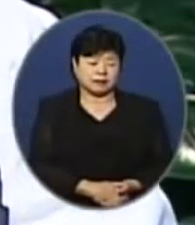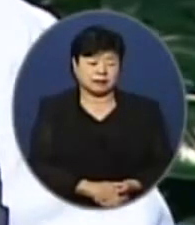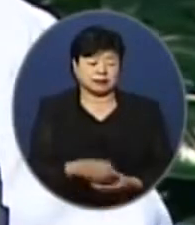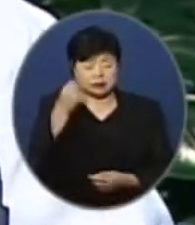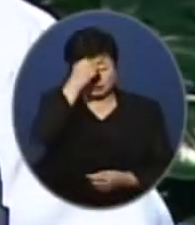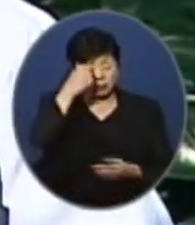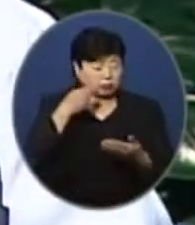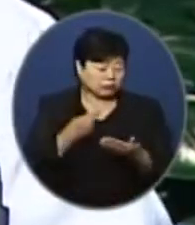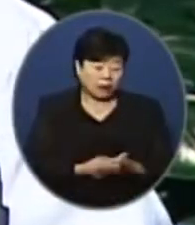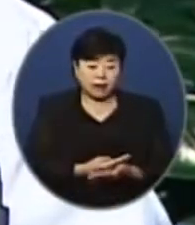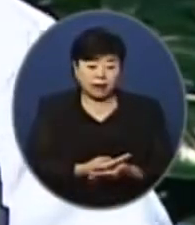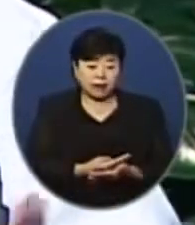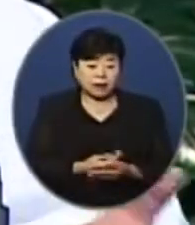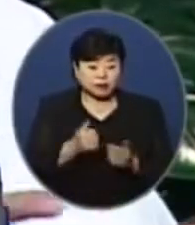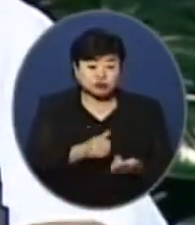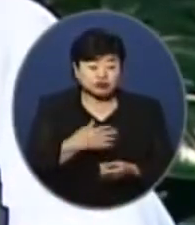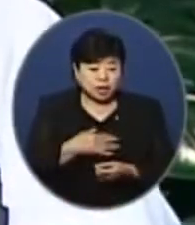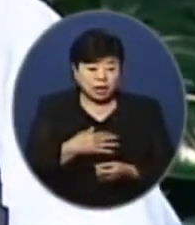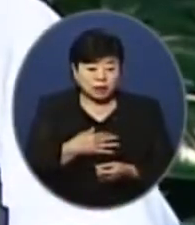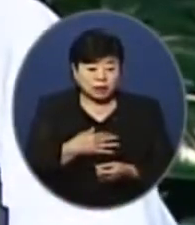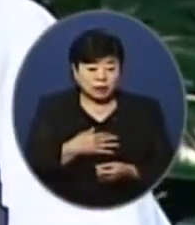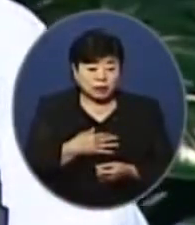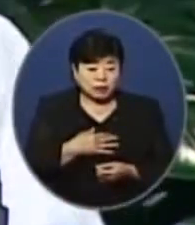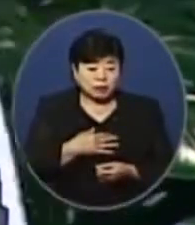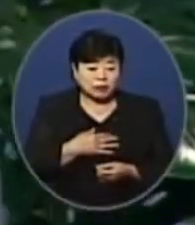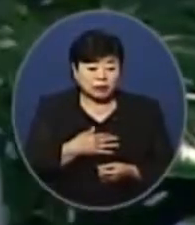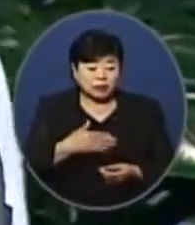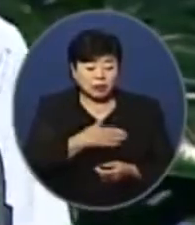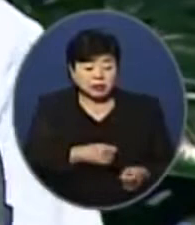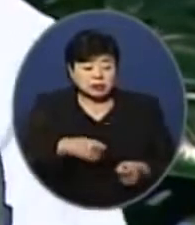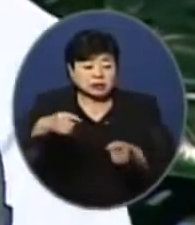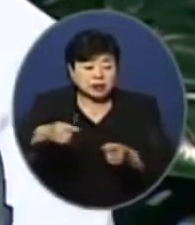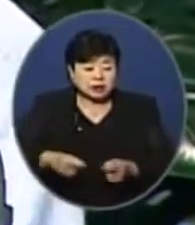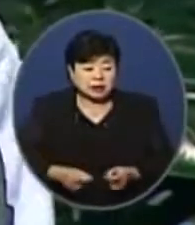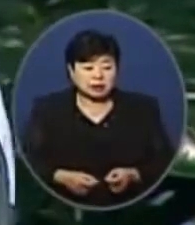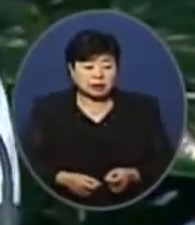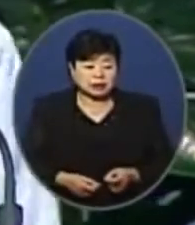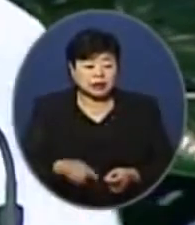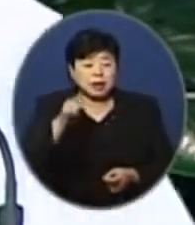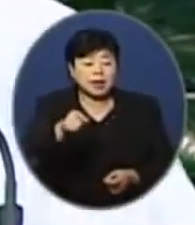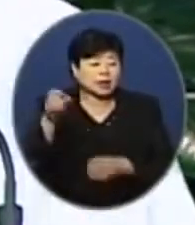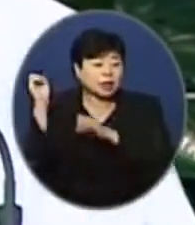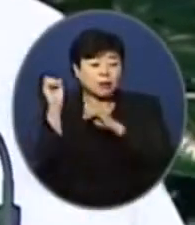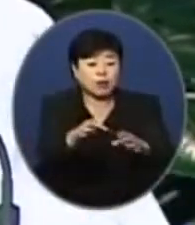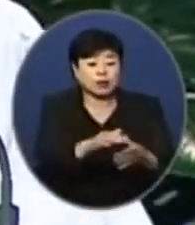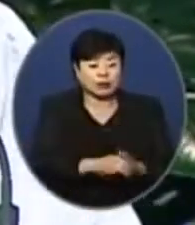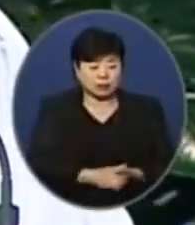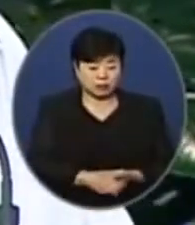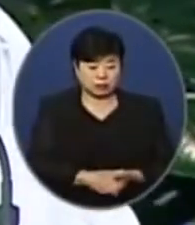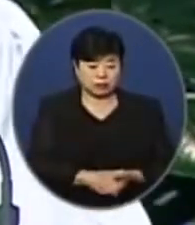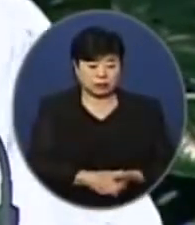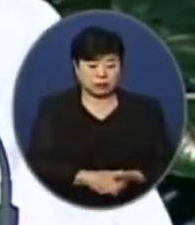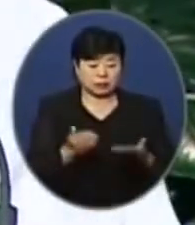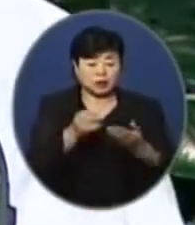정신을 잃어버려 죽은 줄 알고 시체를 끌어다 내다 시체인 줄 알고 끌어다 내다 버린 그런